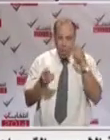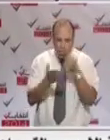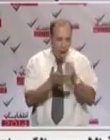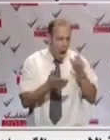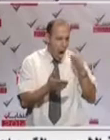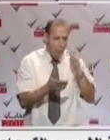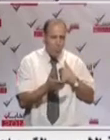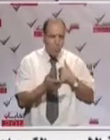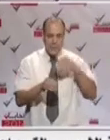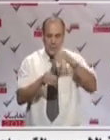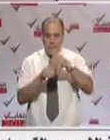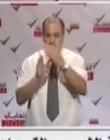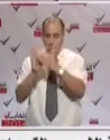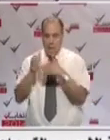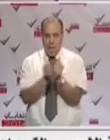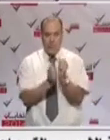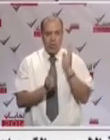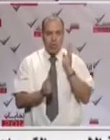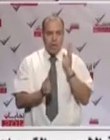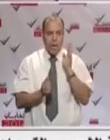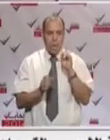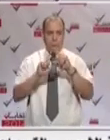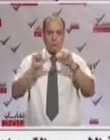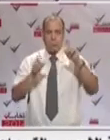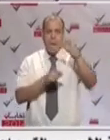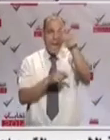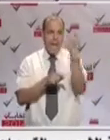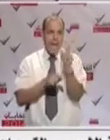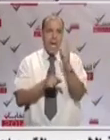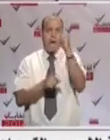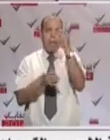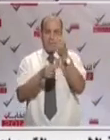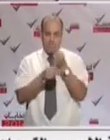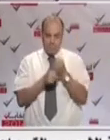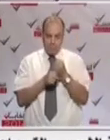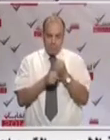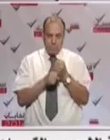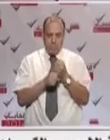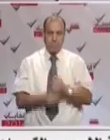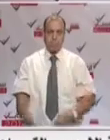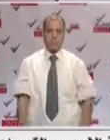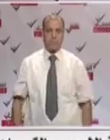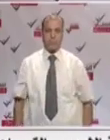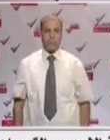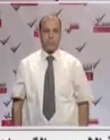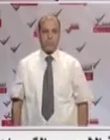الامم وصوت والقائمات حركه الشعب ورمزها الهلال وفقنا الله واياكم لما فيه خير البلاد والعباد